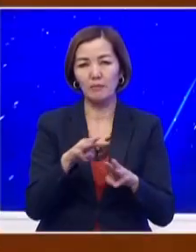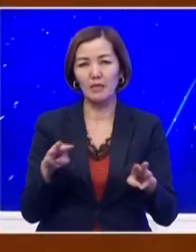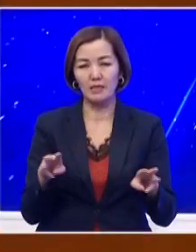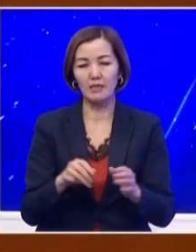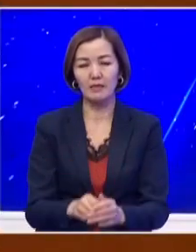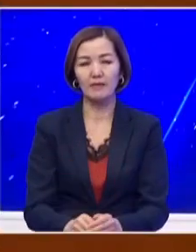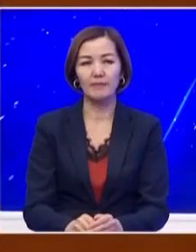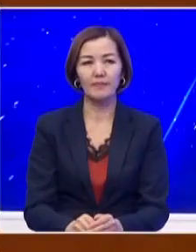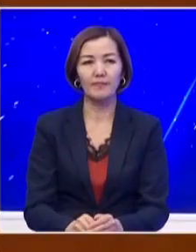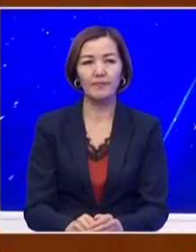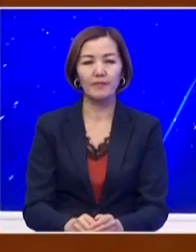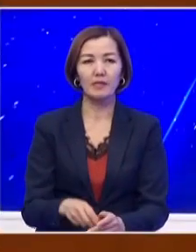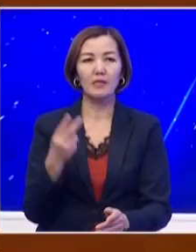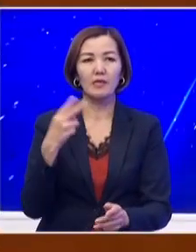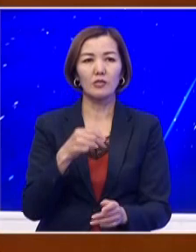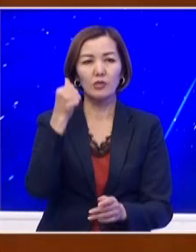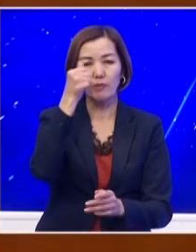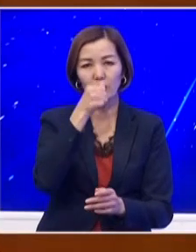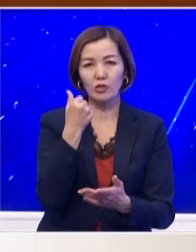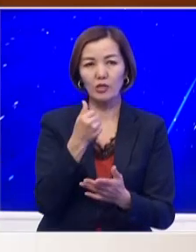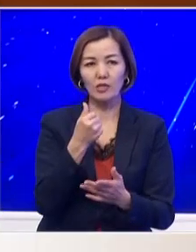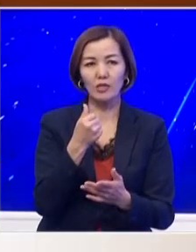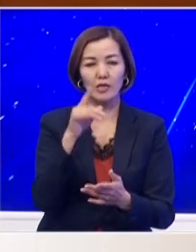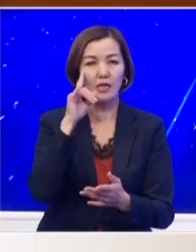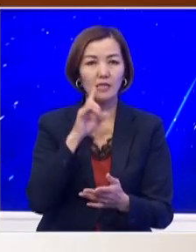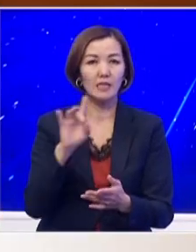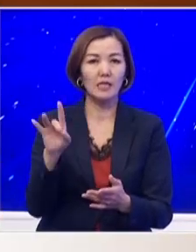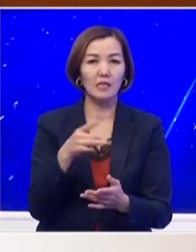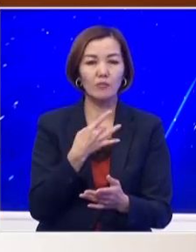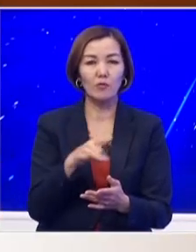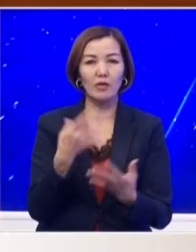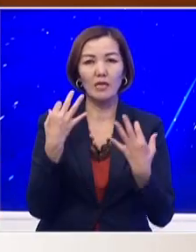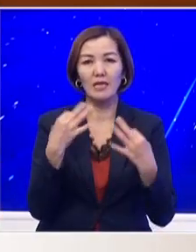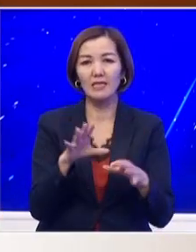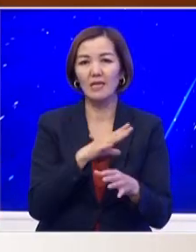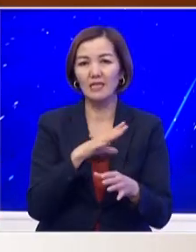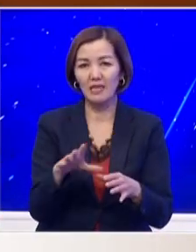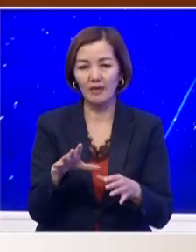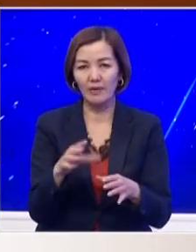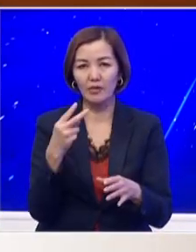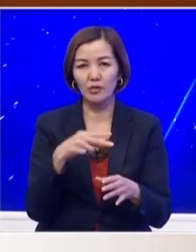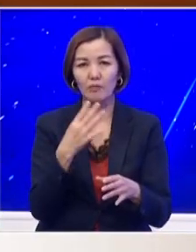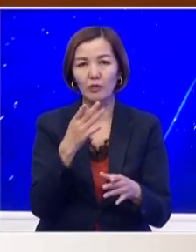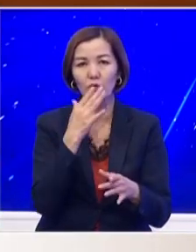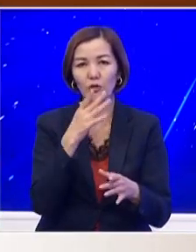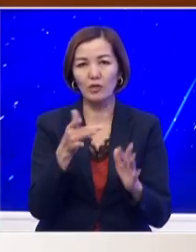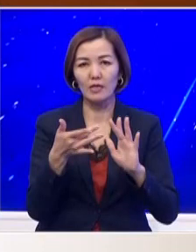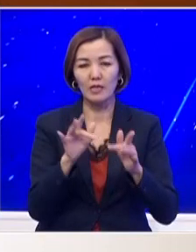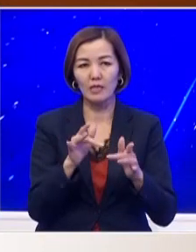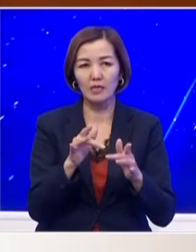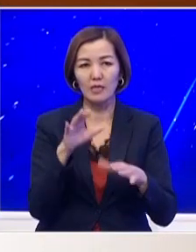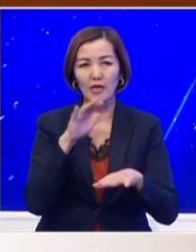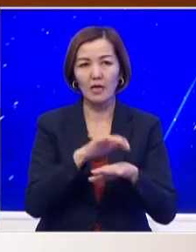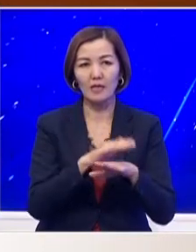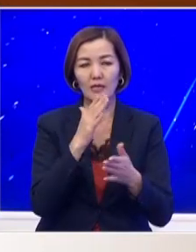министр. 2020 жылы Қазақстан Республикасында лицензияланбаған 24 шетелдік интернет ресурстар